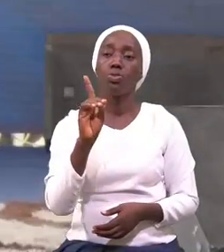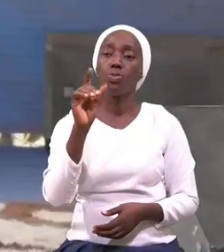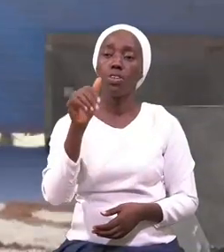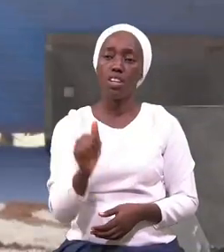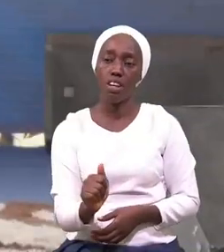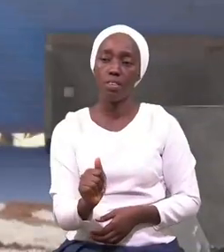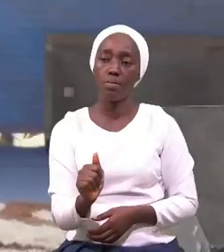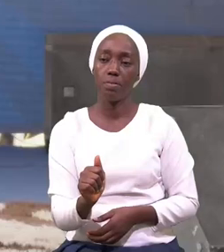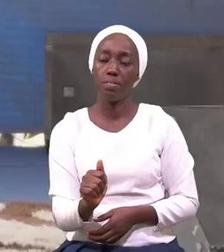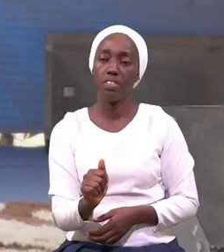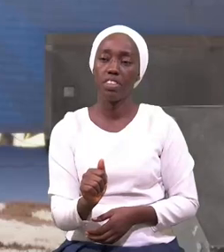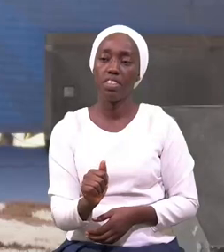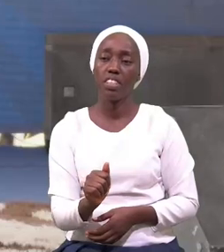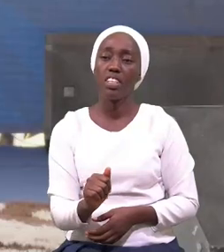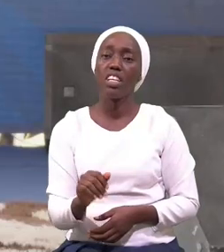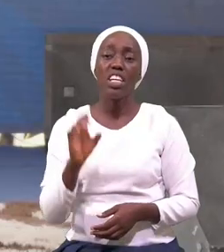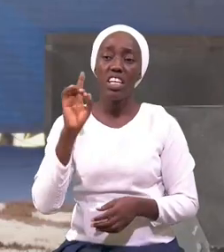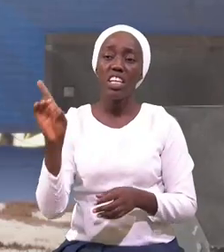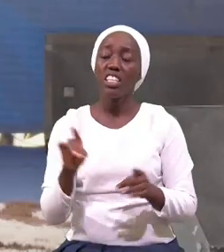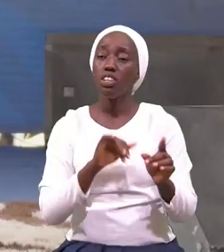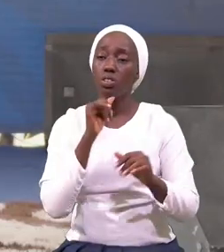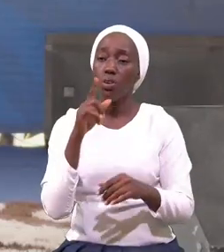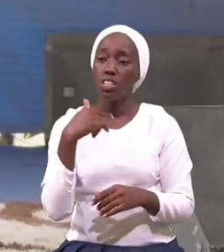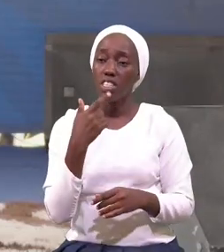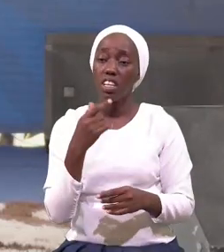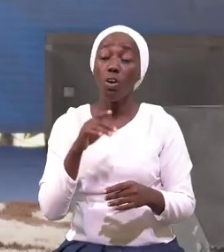Comprenez la parole de Dieu, s'il vous plaît.